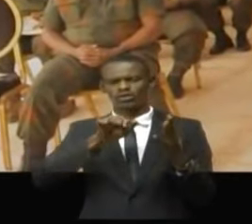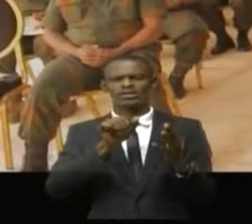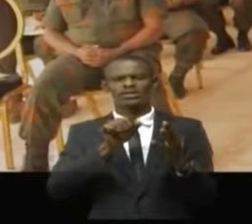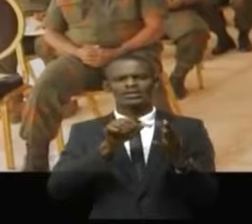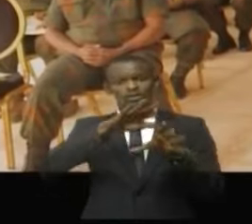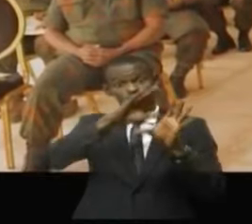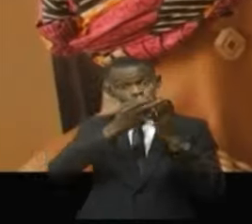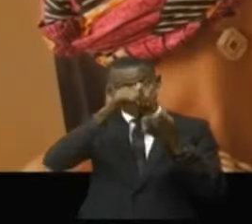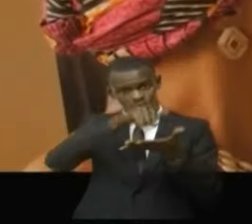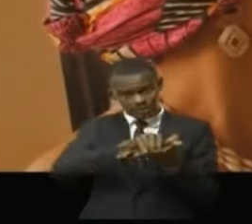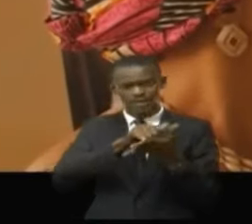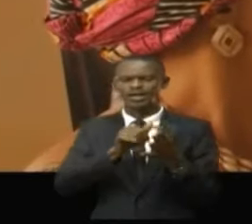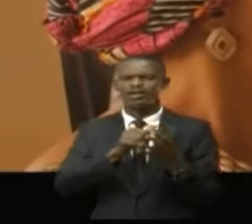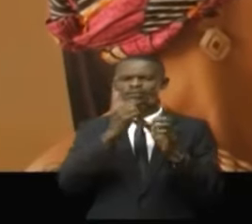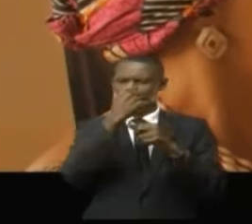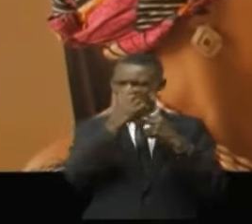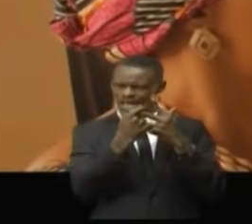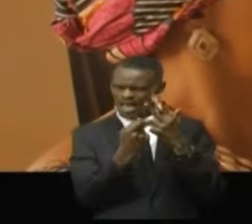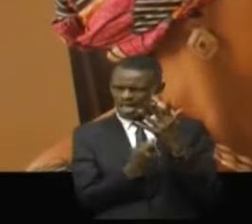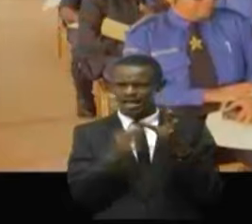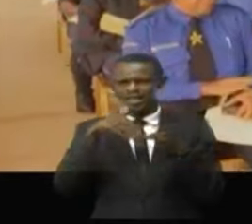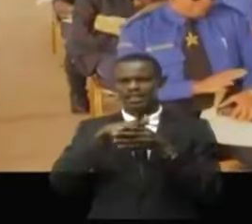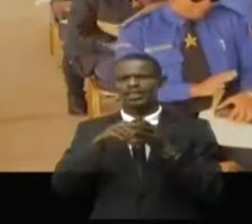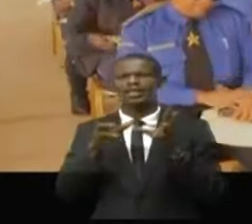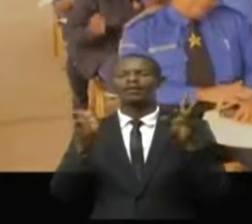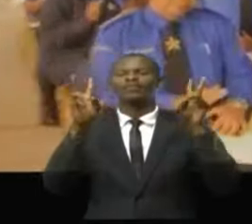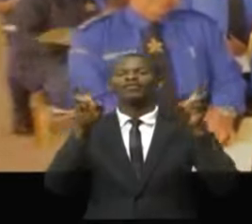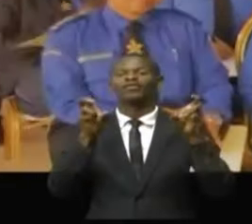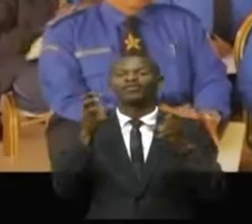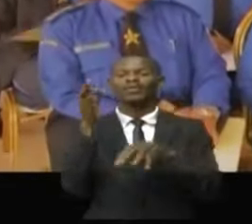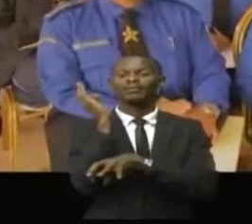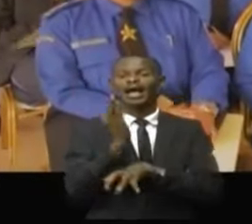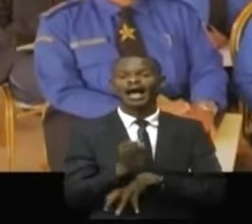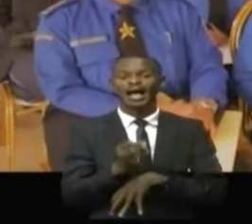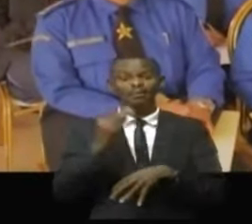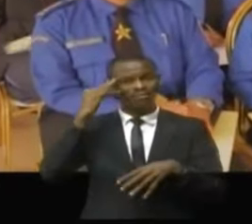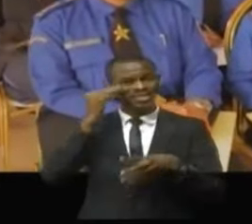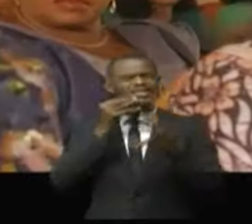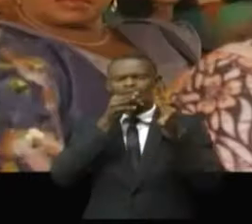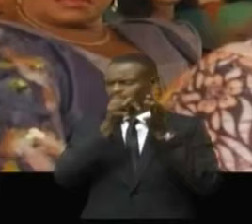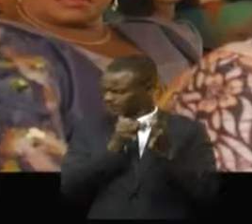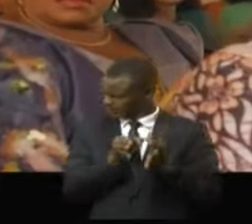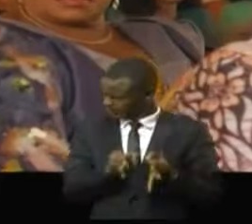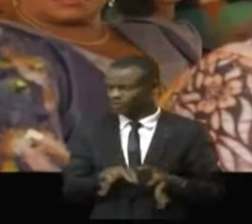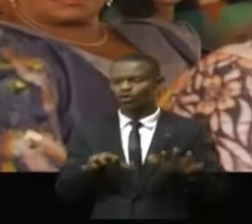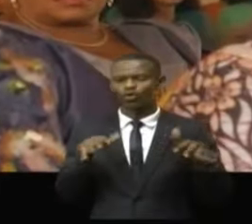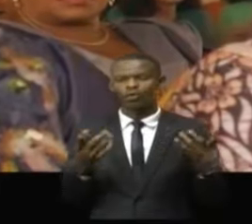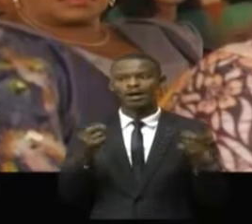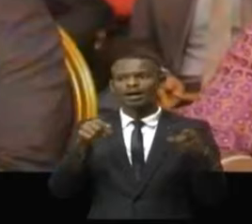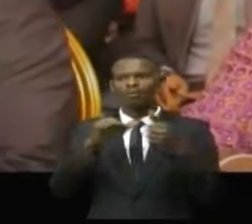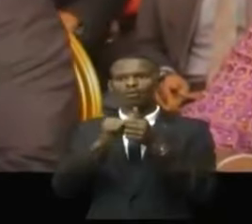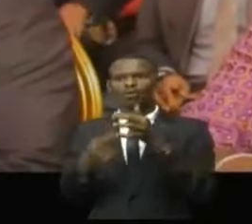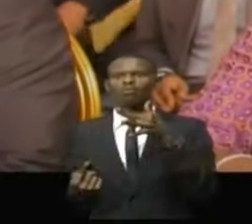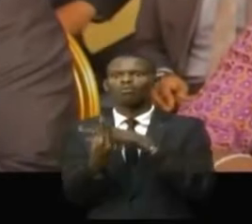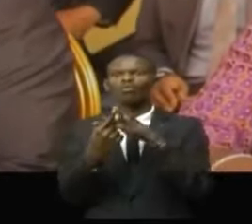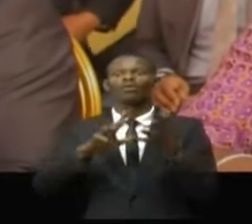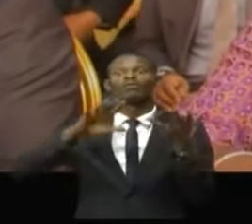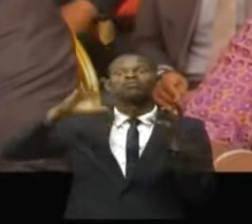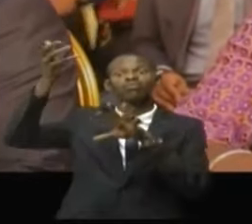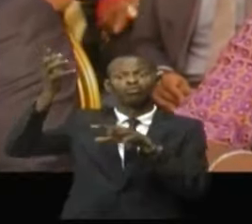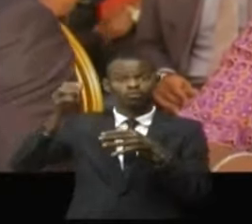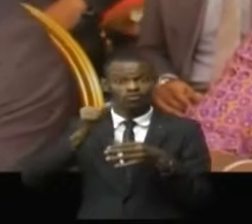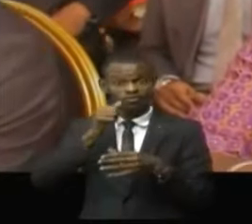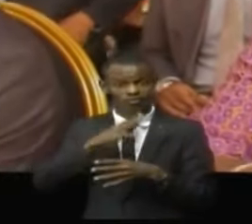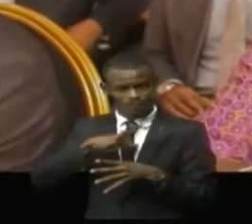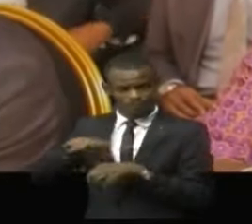rappel durant la séance et aborde les thèmes de la condition féminine en cas de rapatriement et déplacement des populations